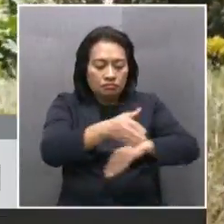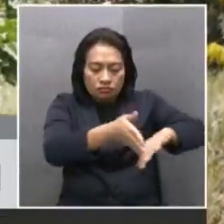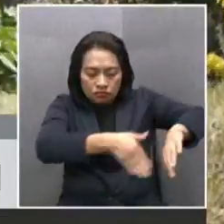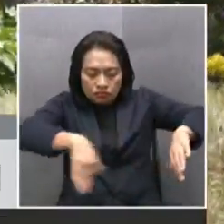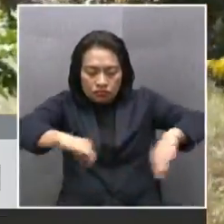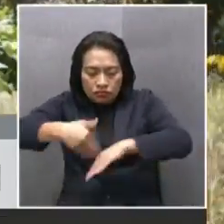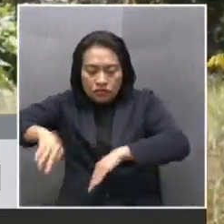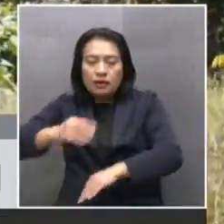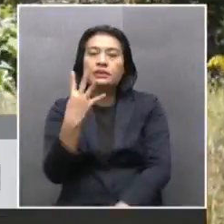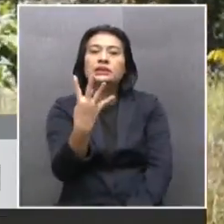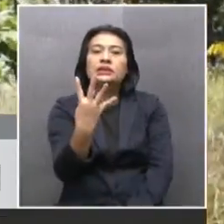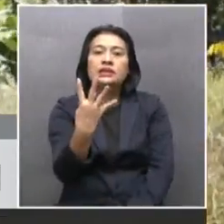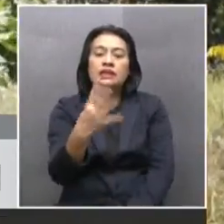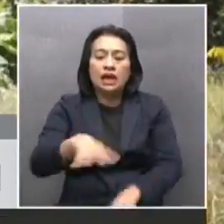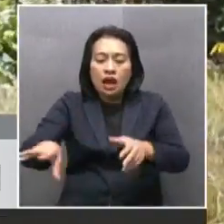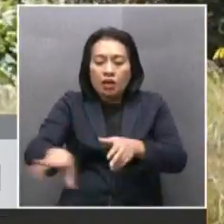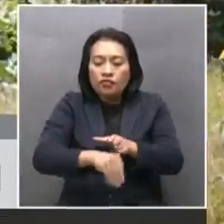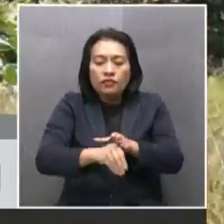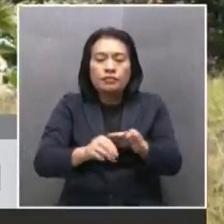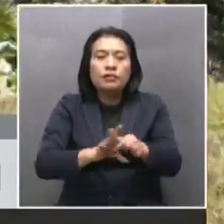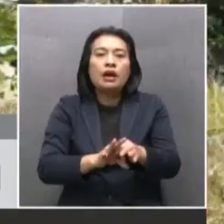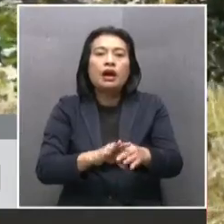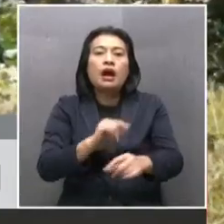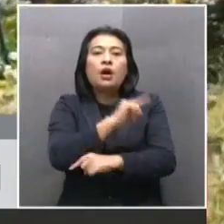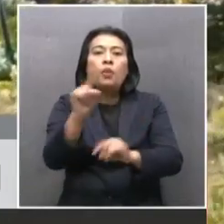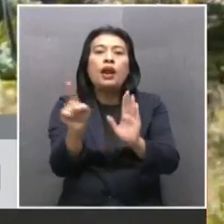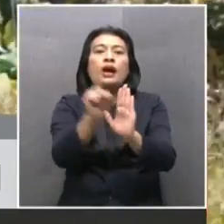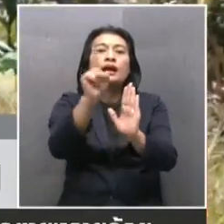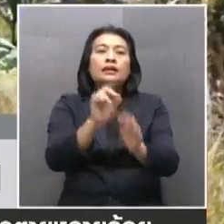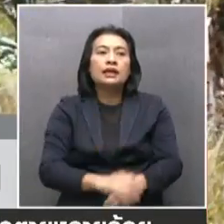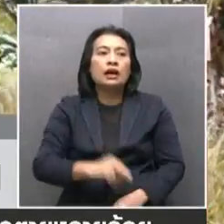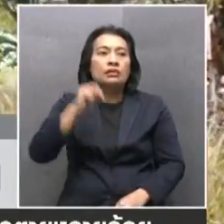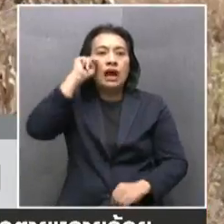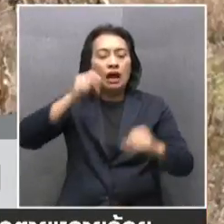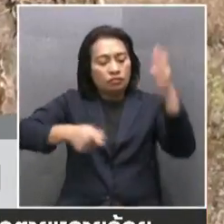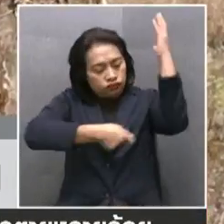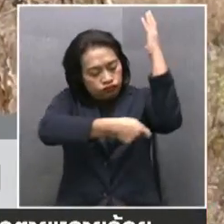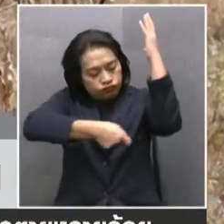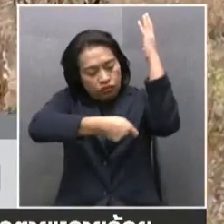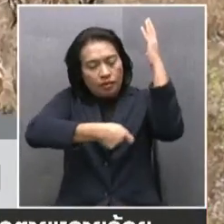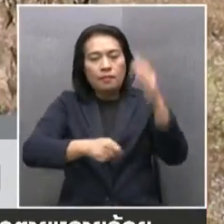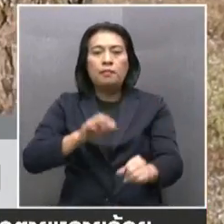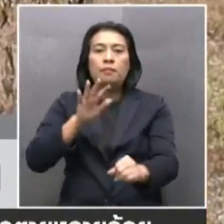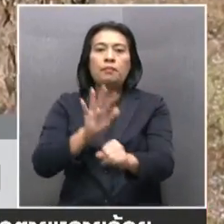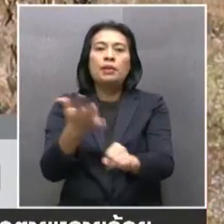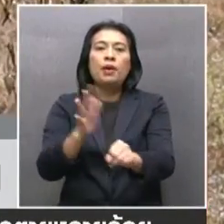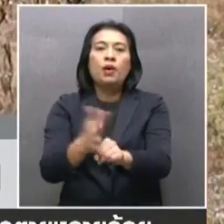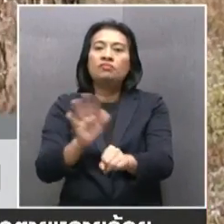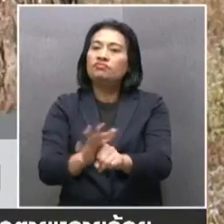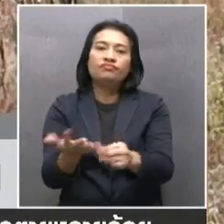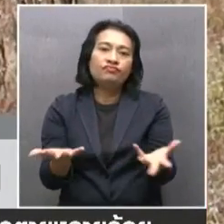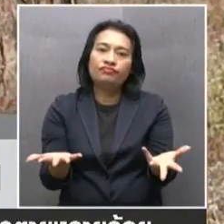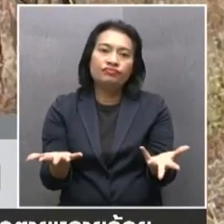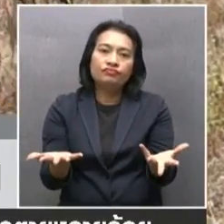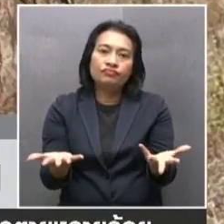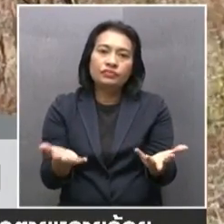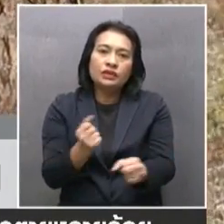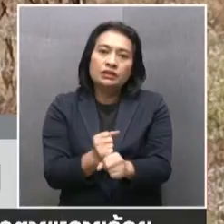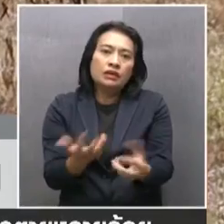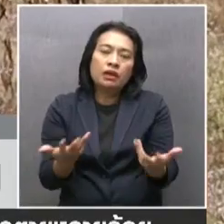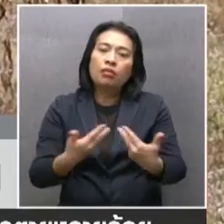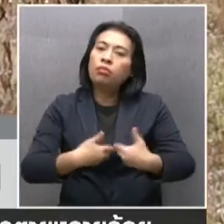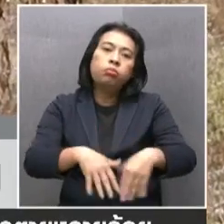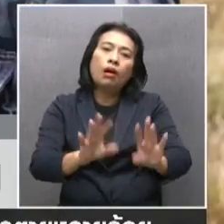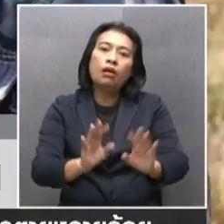ำให้สูบมารดทุเรียนได้เพียงวันละ1ครั้งไม่เพียงพอสำหรับทุเรียนที่ปลูกไว้ค่ะก็ไม่รู้จะทำยังไงนะคะก็ต้องปล่อยให้ทุเรียน